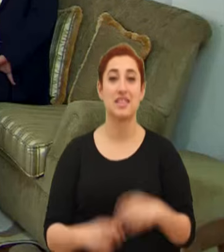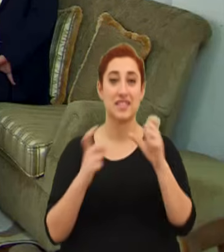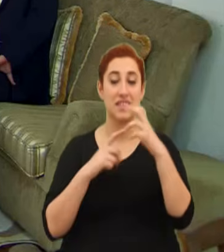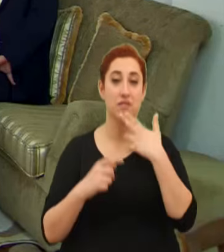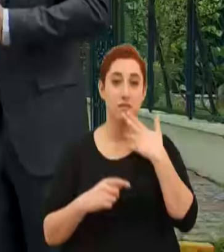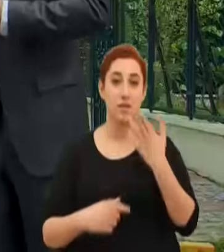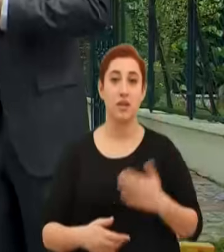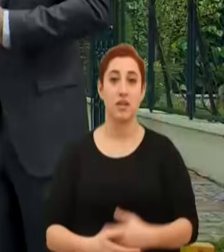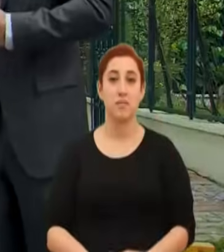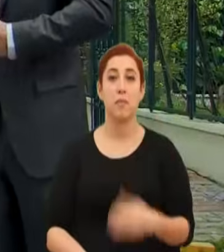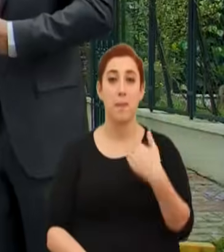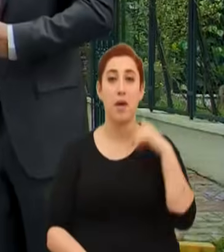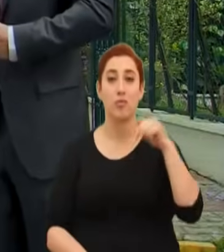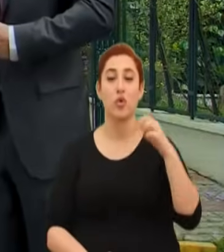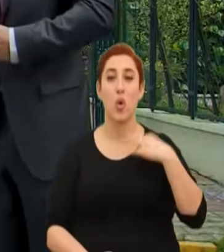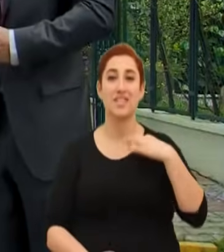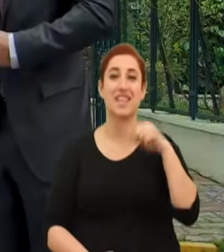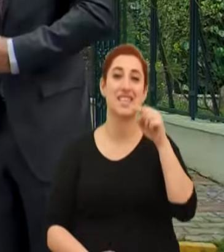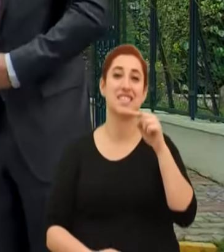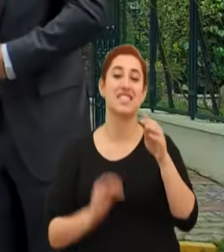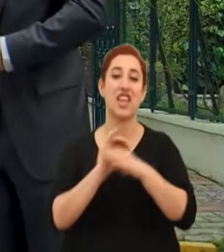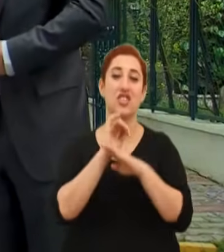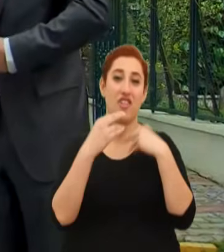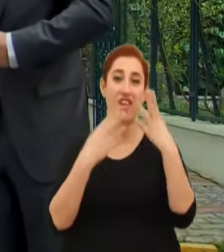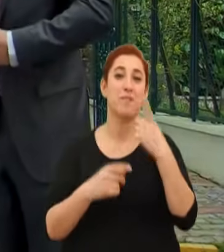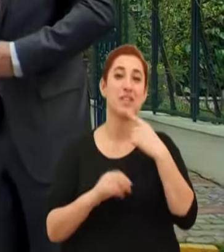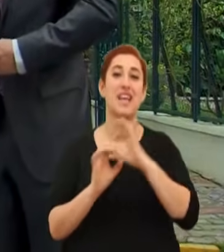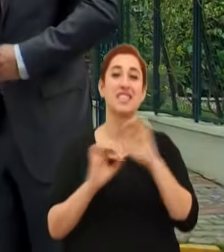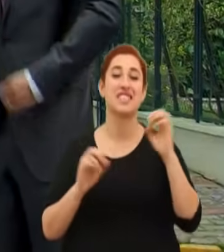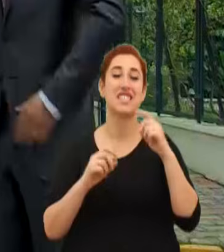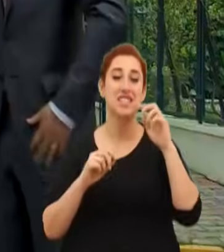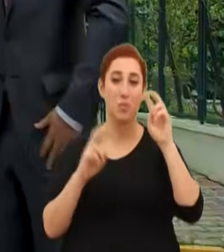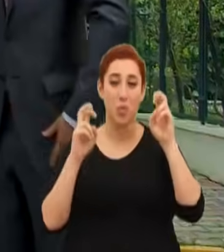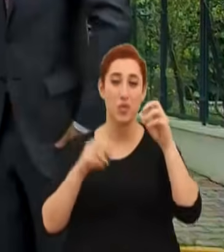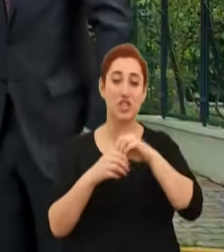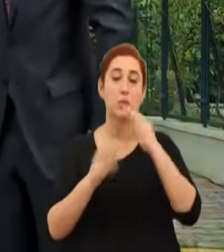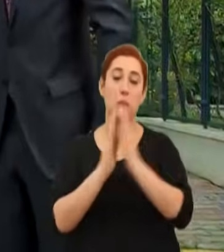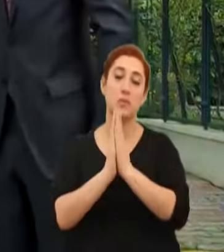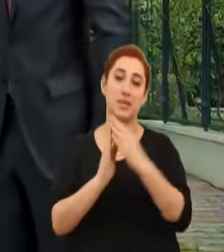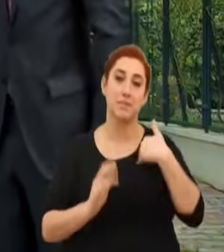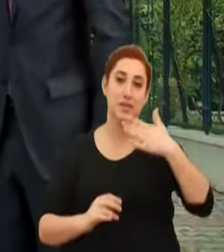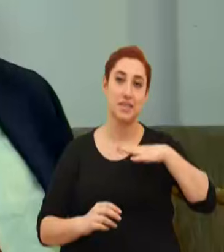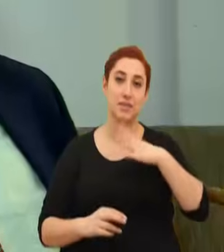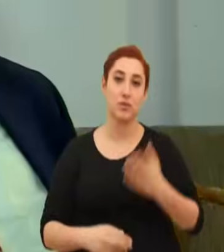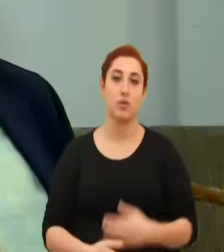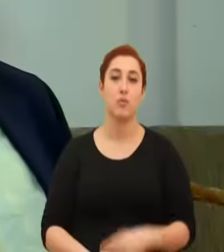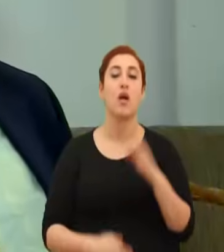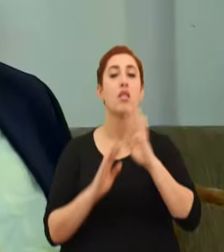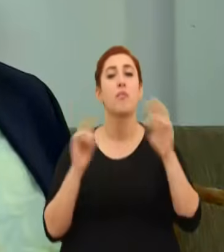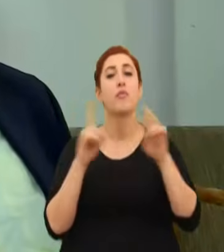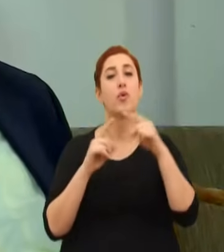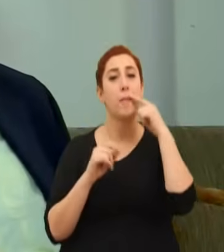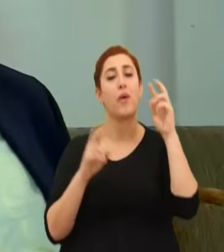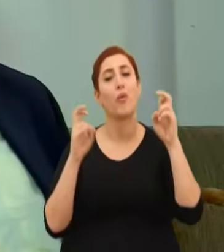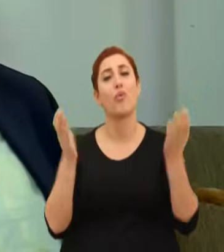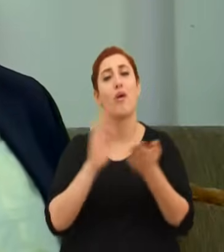Sevim Hanım. Ben bugün özellikle size yaşattığım tatsız durum için özür dilemek istiyorum efendim. Tamam Nurhan